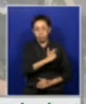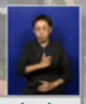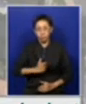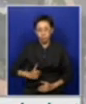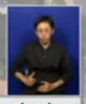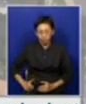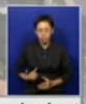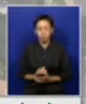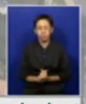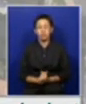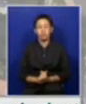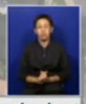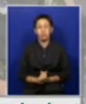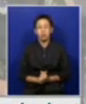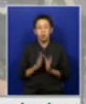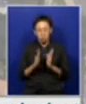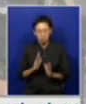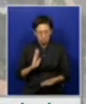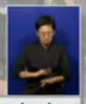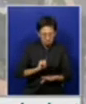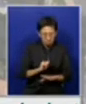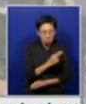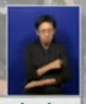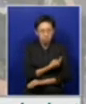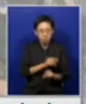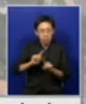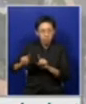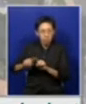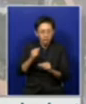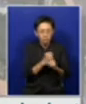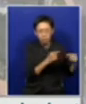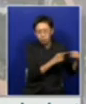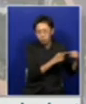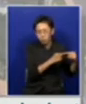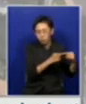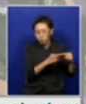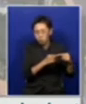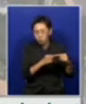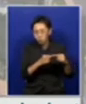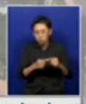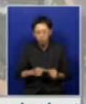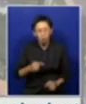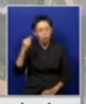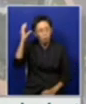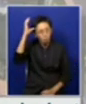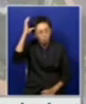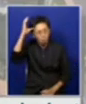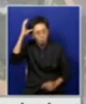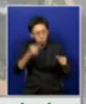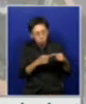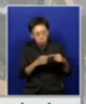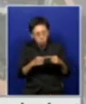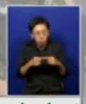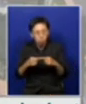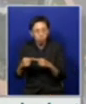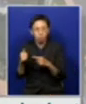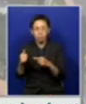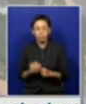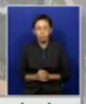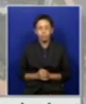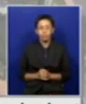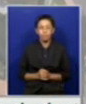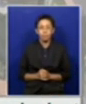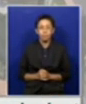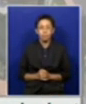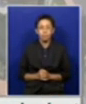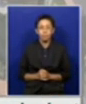คลากรปรมาจารย์ทางด้านการแพทย์สืบเนื่องกันมานะครับถัดไปนะครับก็คือ new normal น